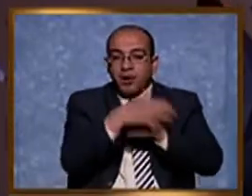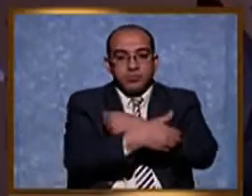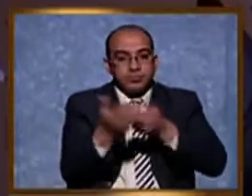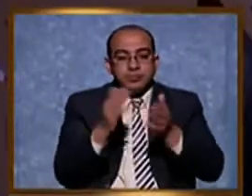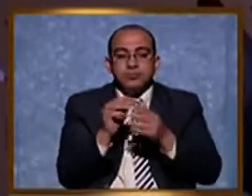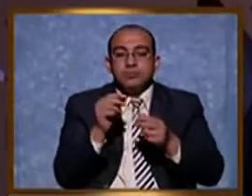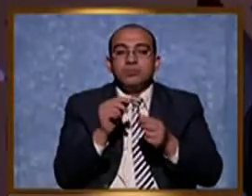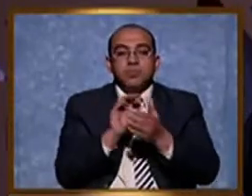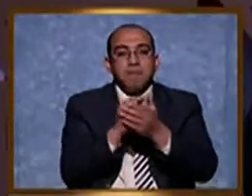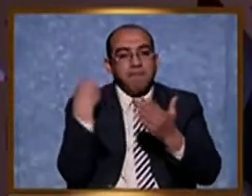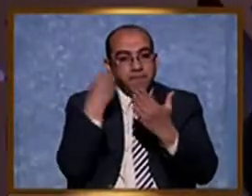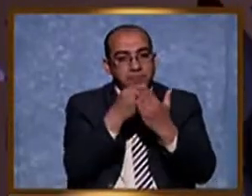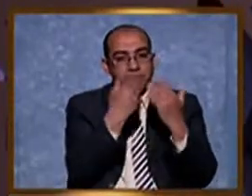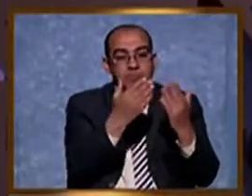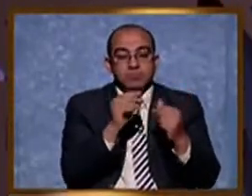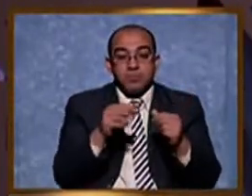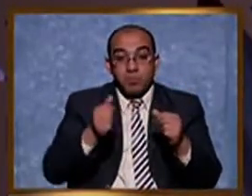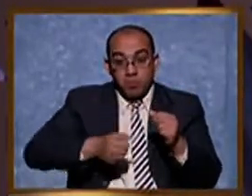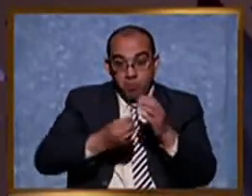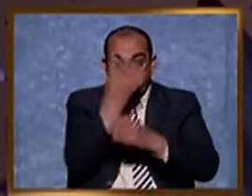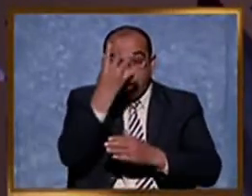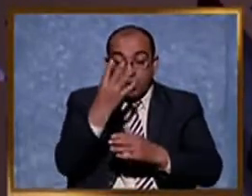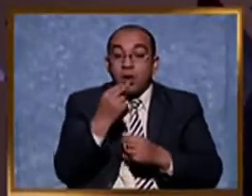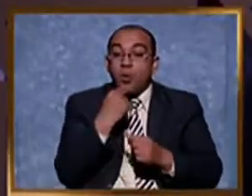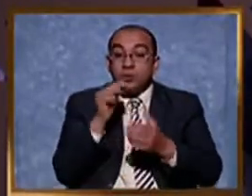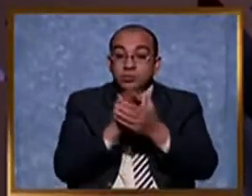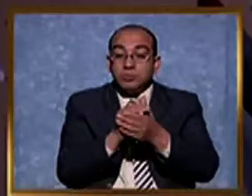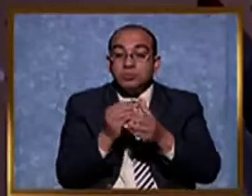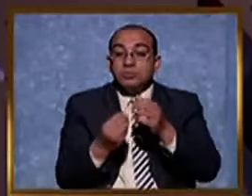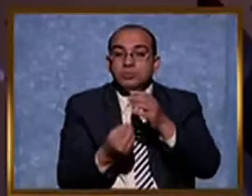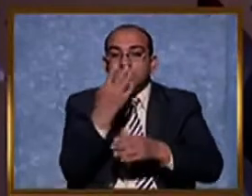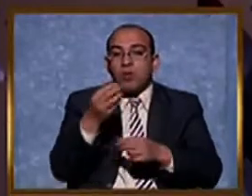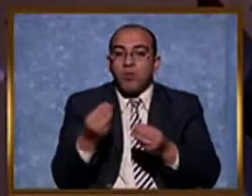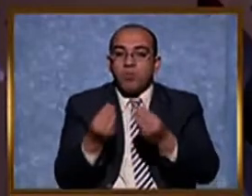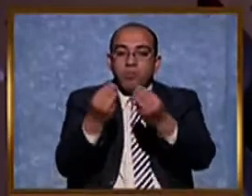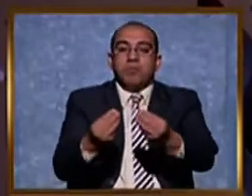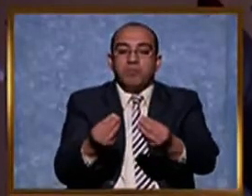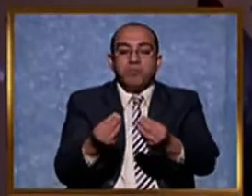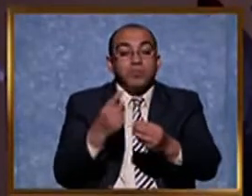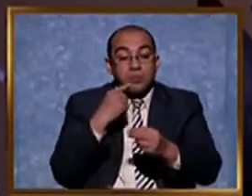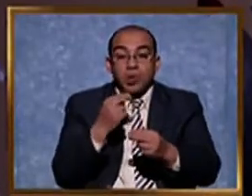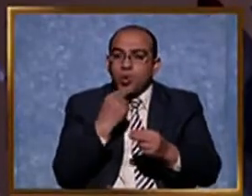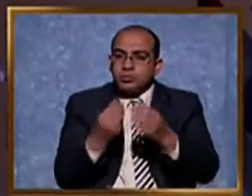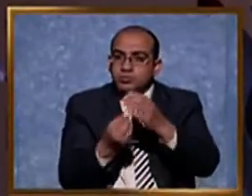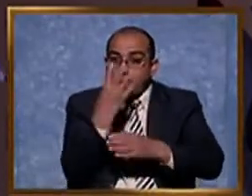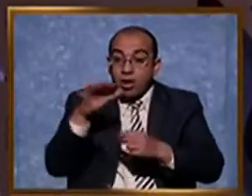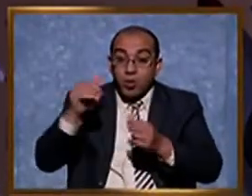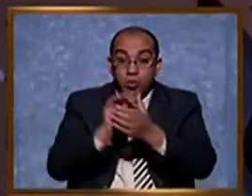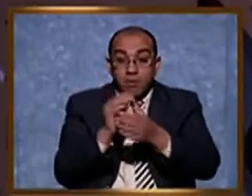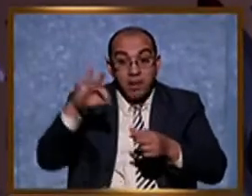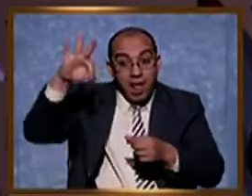صاحبه بشرط انه لو ظهر صاحبه في اي وقت ارد له ثمنه او قيمته او ظهر